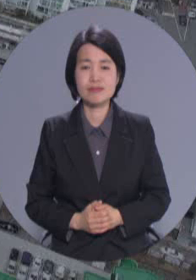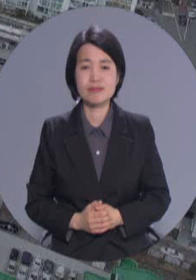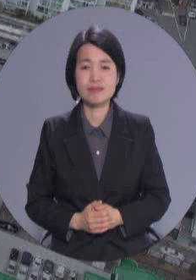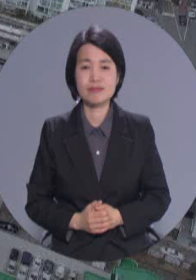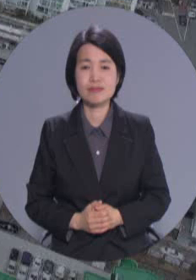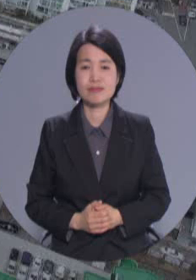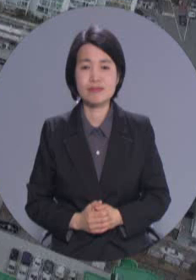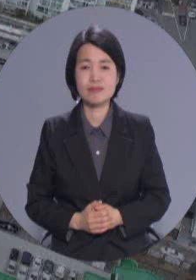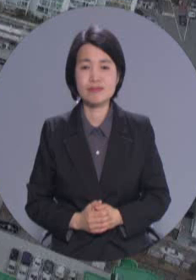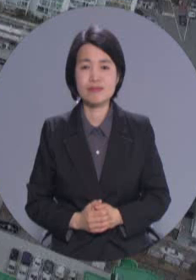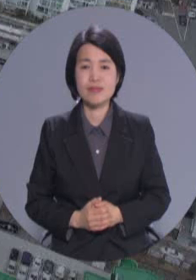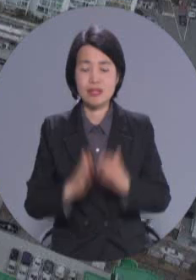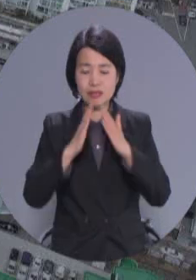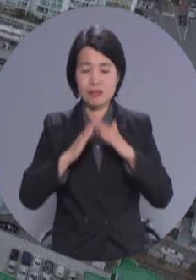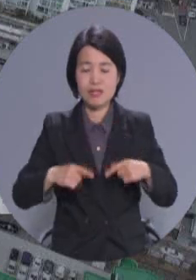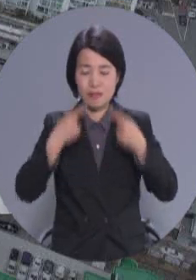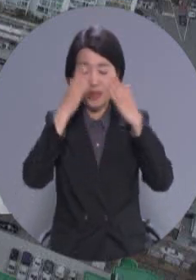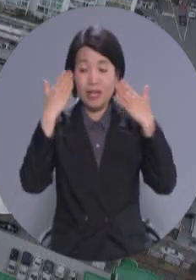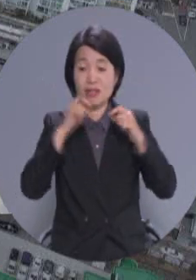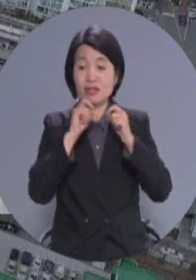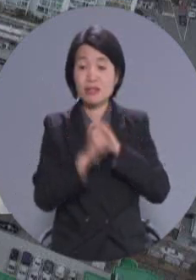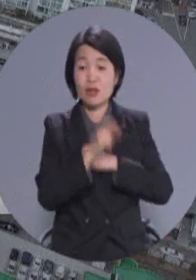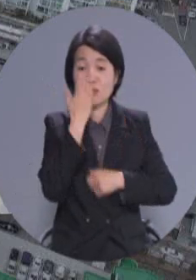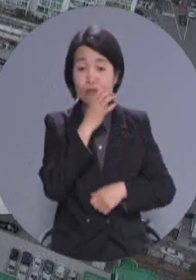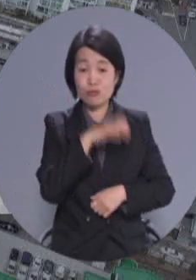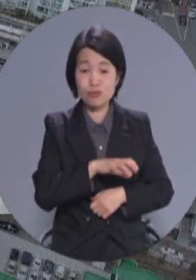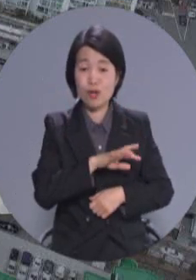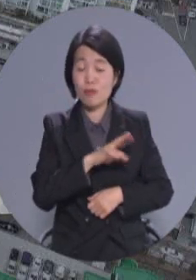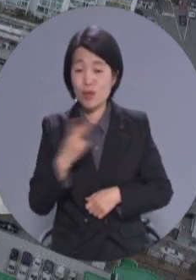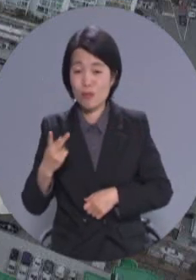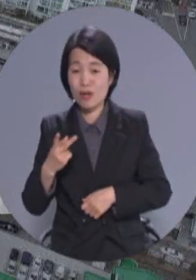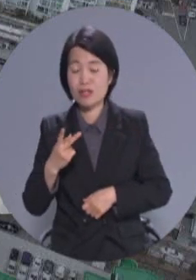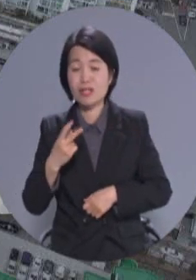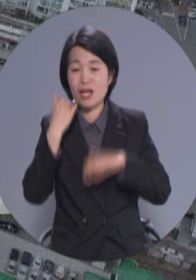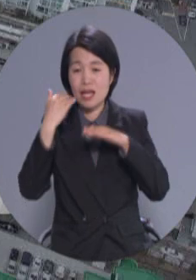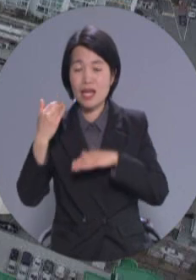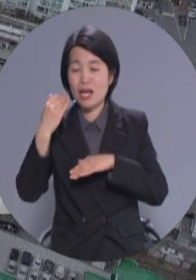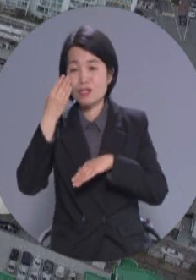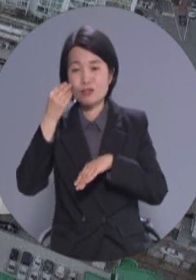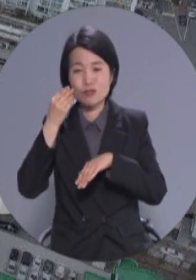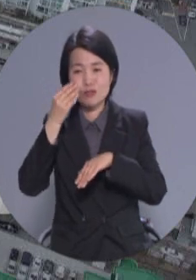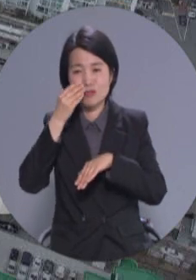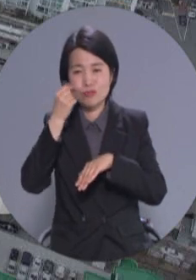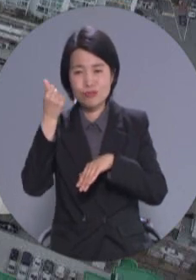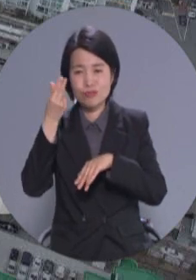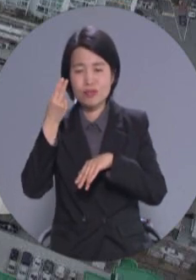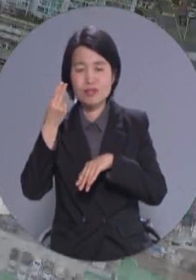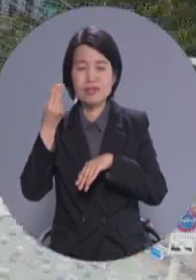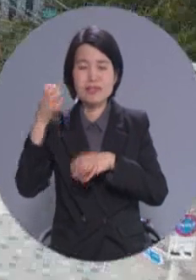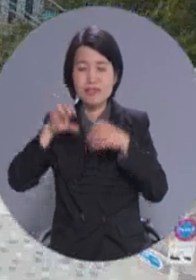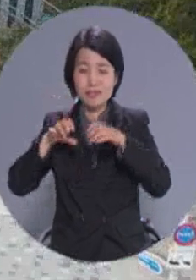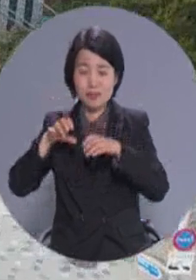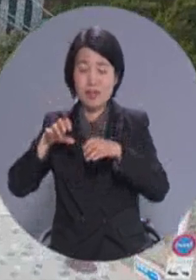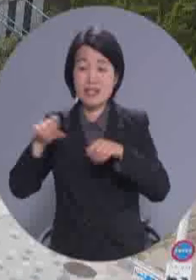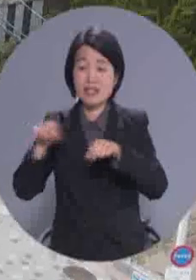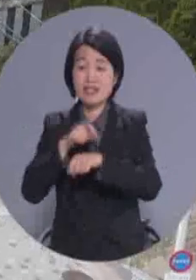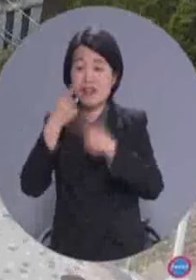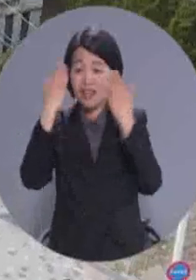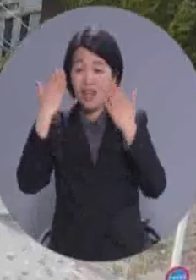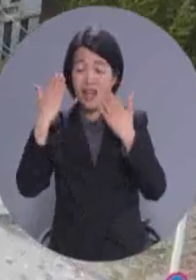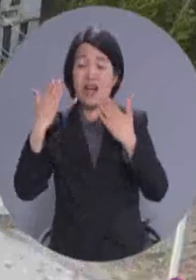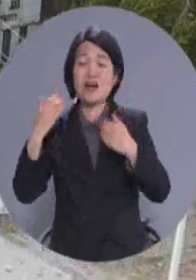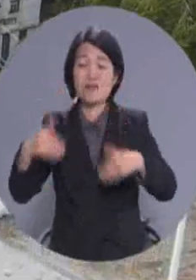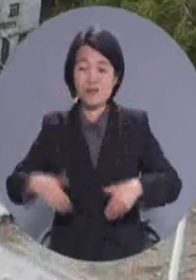다음 뉴스입니다 전남대학교 여수 캠퍼스를 해양 석유화학 특성화 대학으로 전환해야 한다는 목소리가 나왔습니다